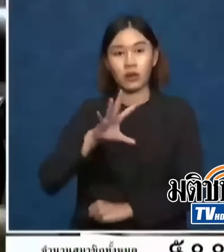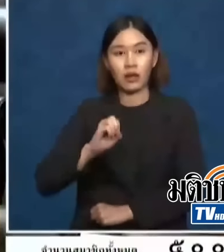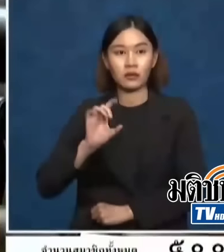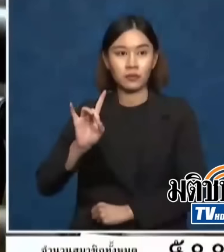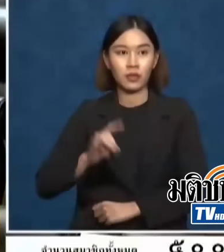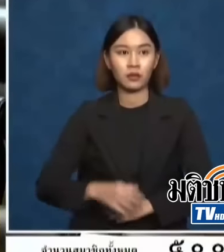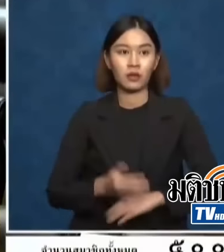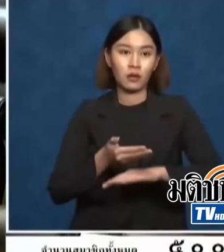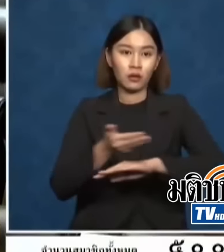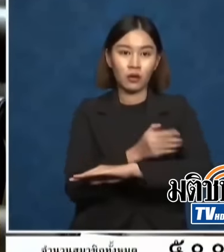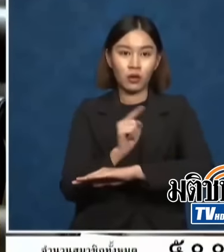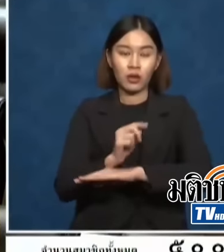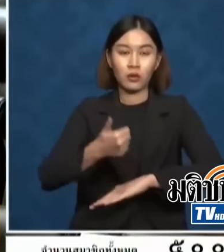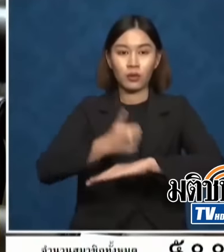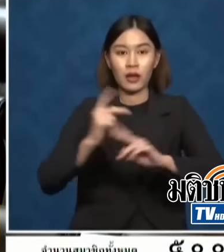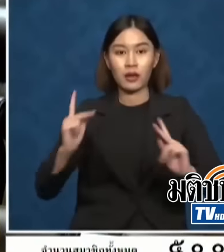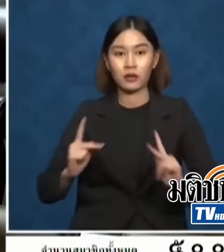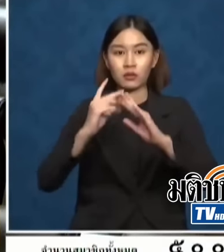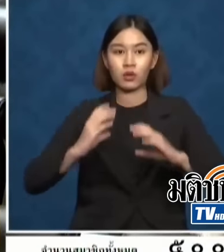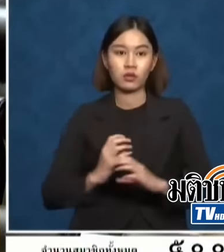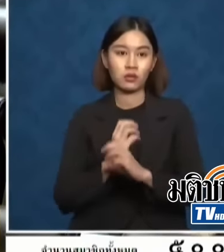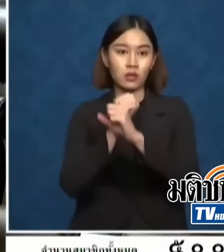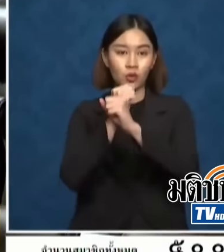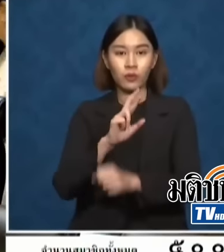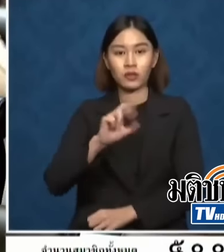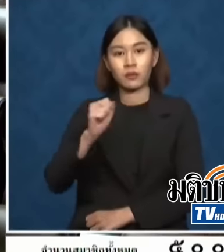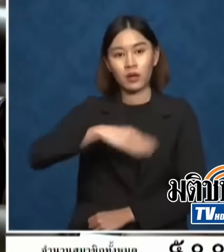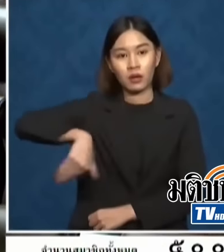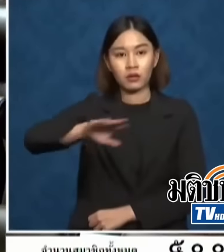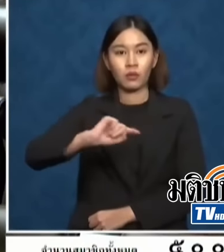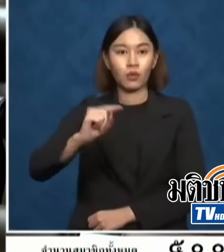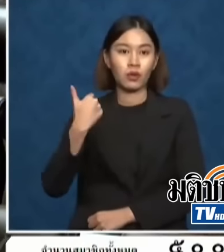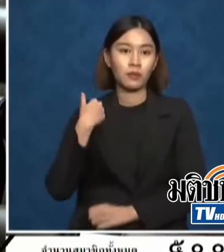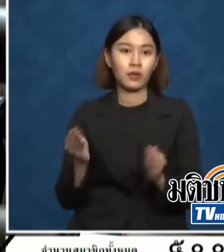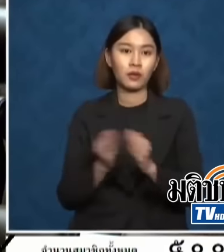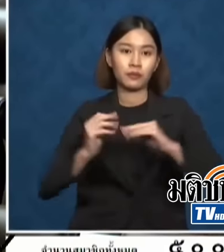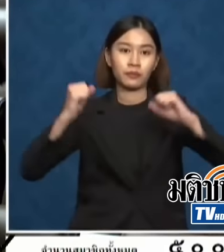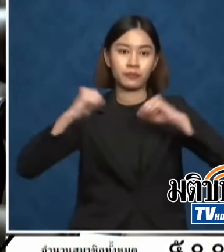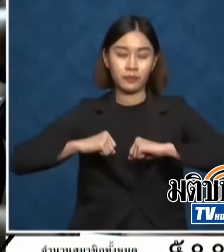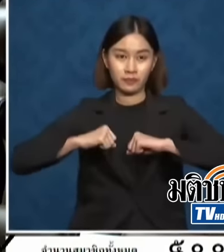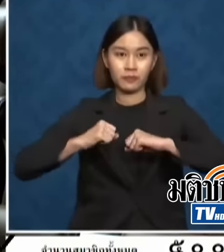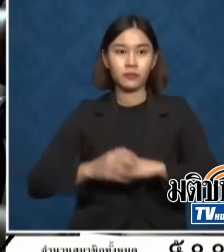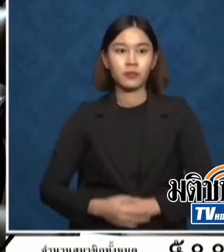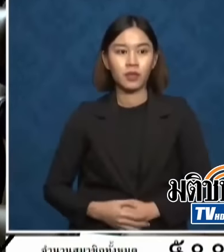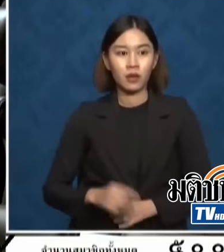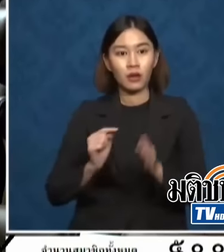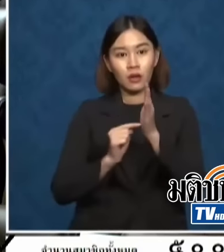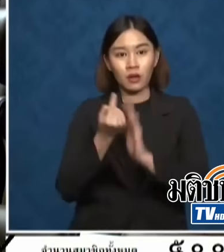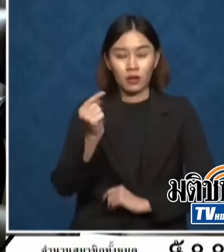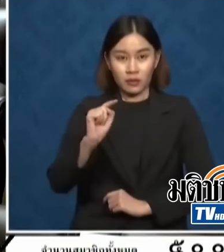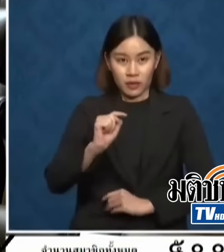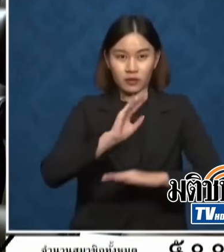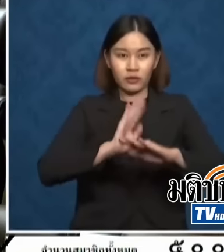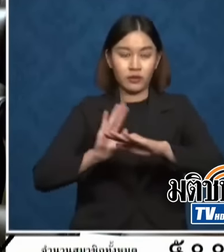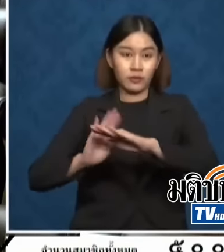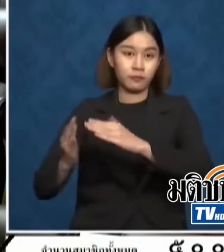2558ก่อนที่ท่านรัฐมนตรีจะสรุปและรัฐสภาแห่งนี้จะลงมติกันคงต้องเริ่มต้นด้วยการเตือนส